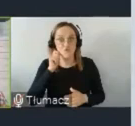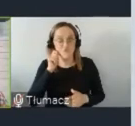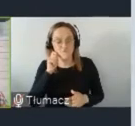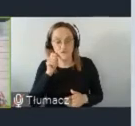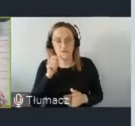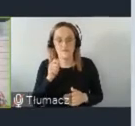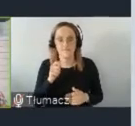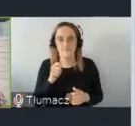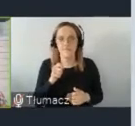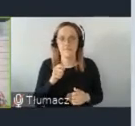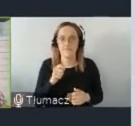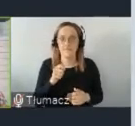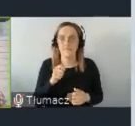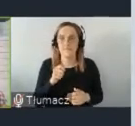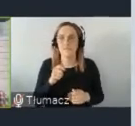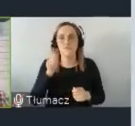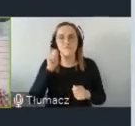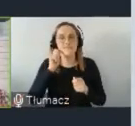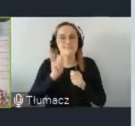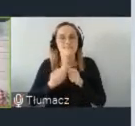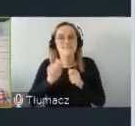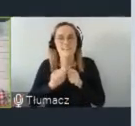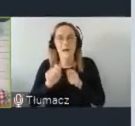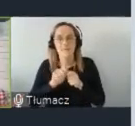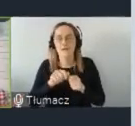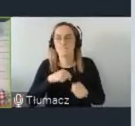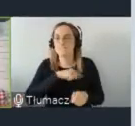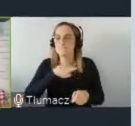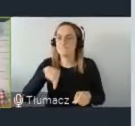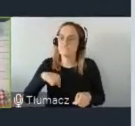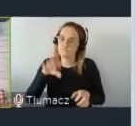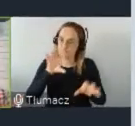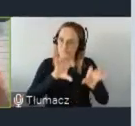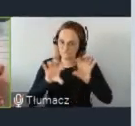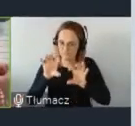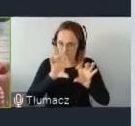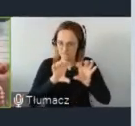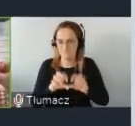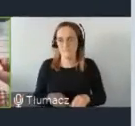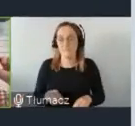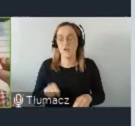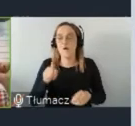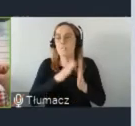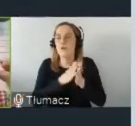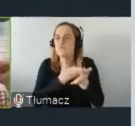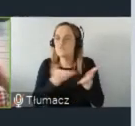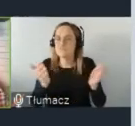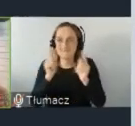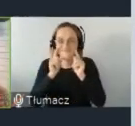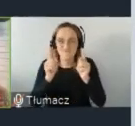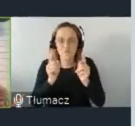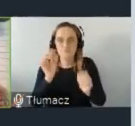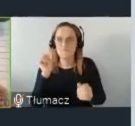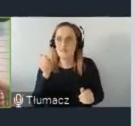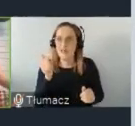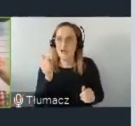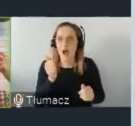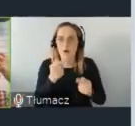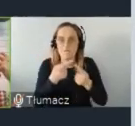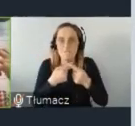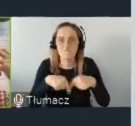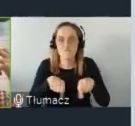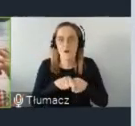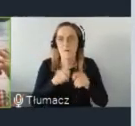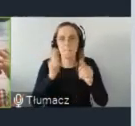inspirowany wydarzeniami dziewczynki z zapałkami. Chciałbym, żebyśmy go wspólnie teraz obejrzeli. Zwróćcie uwagę na jakość, w jakiej jest to wykonane,